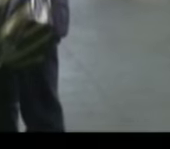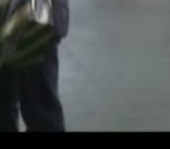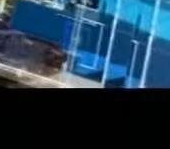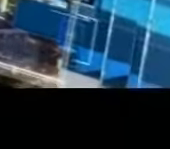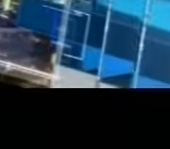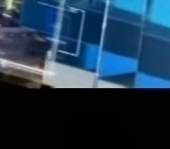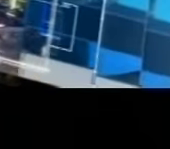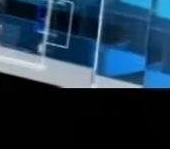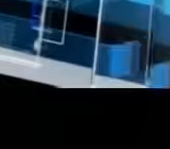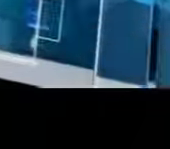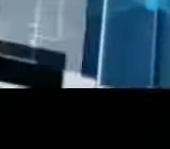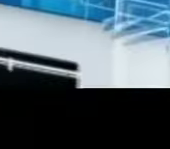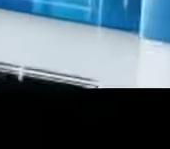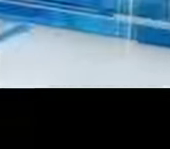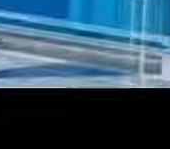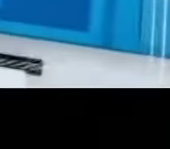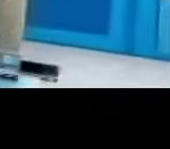Телеарнасы.